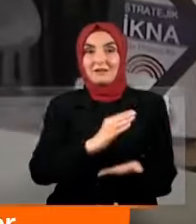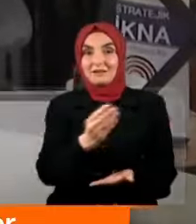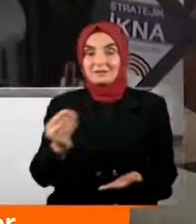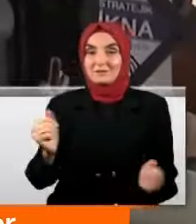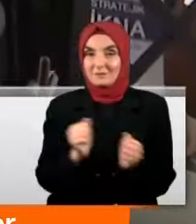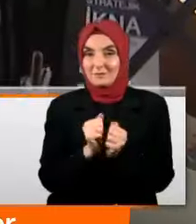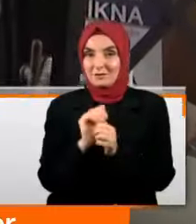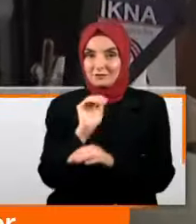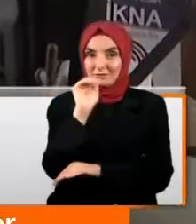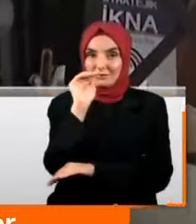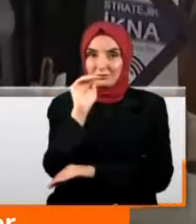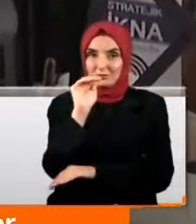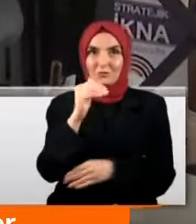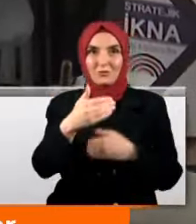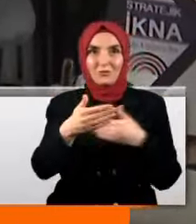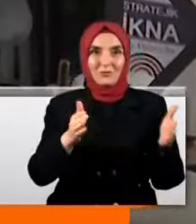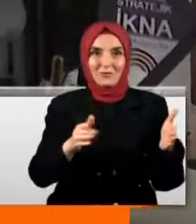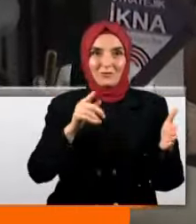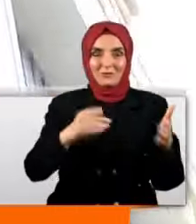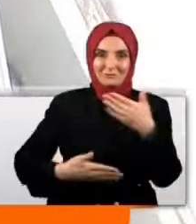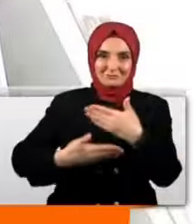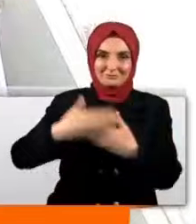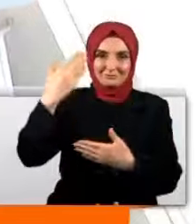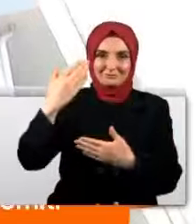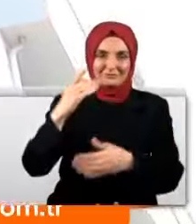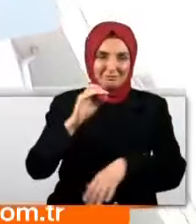bir odası dakikalar içinde duvarsız kaldı.